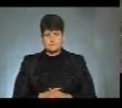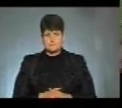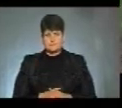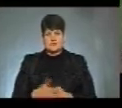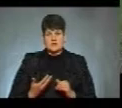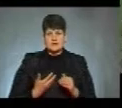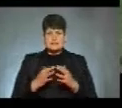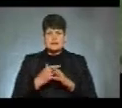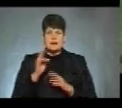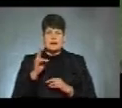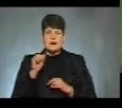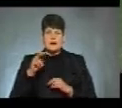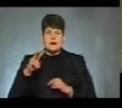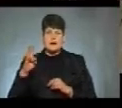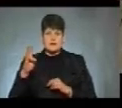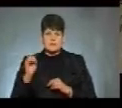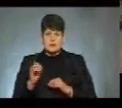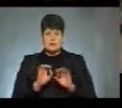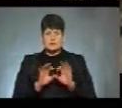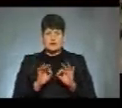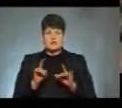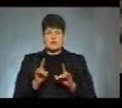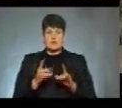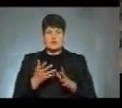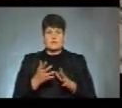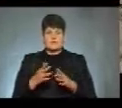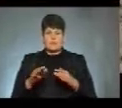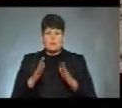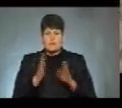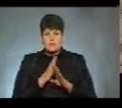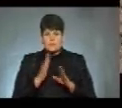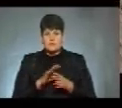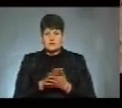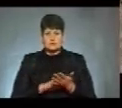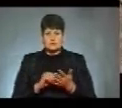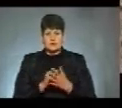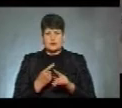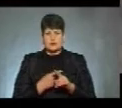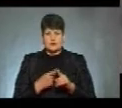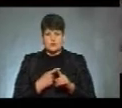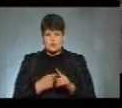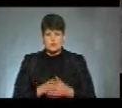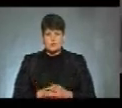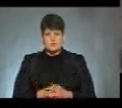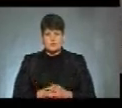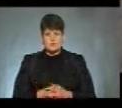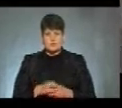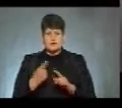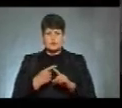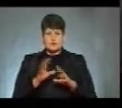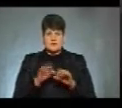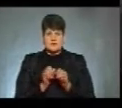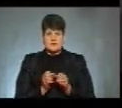Жителька села Кальне Текля Гнатів розповіла, негода вимила картоплю з 500 метрів квадратних її городу. Бараболів ще